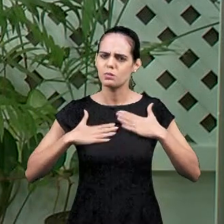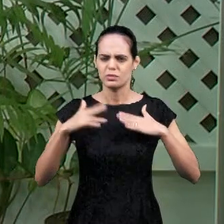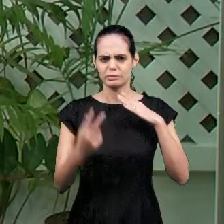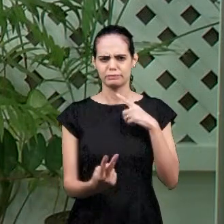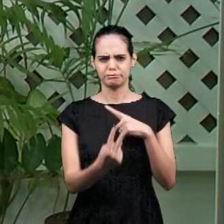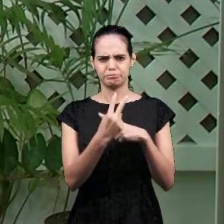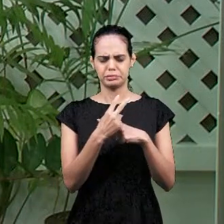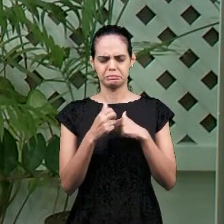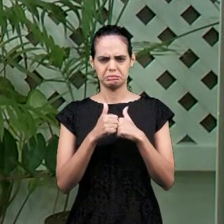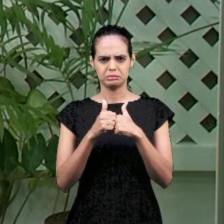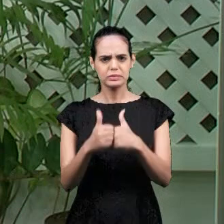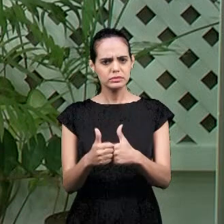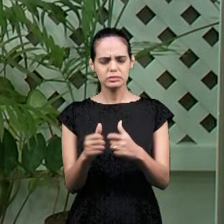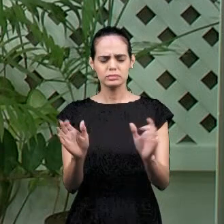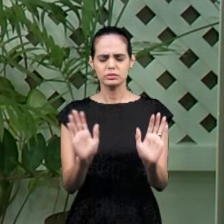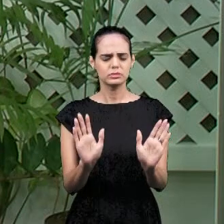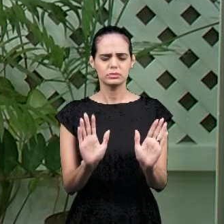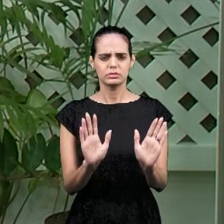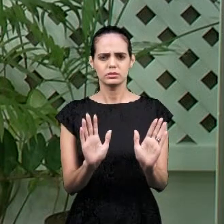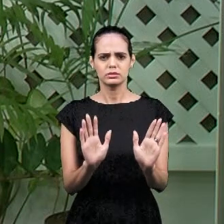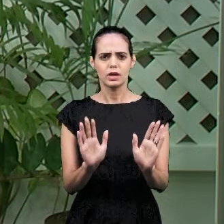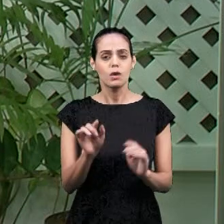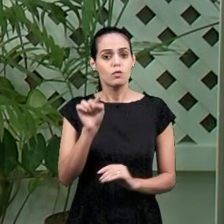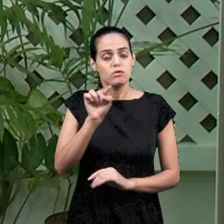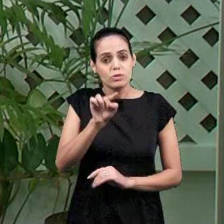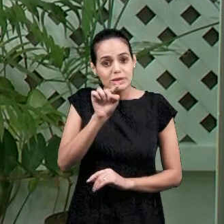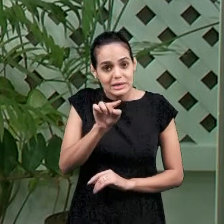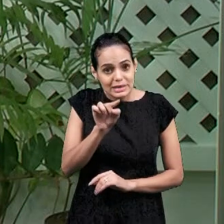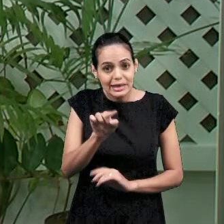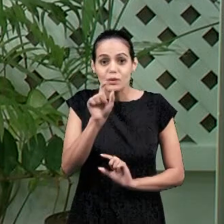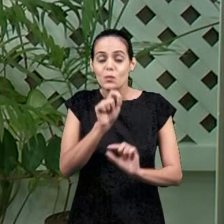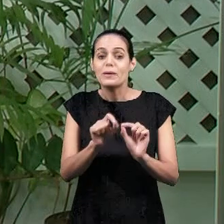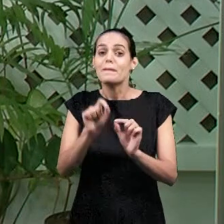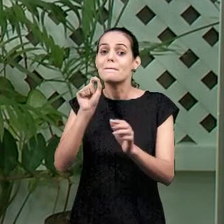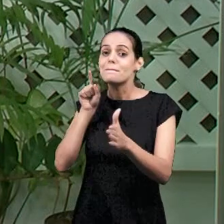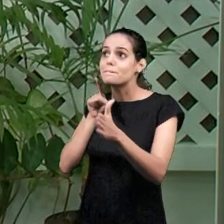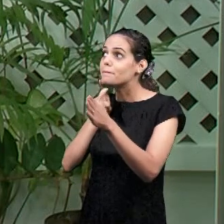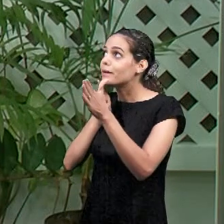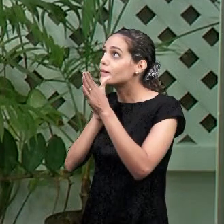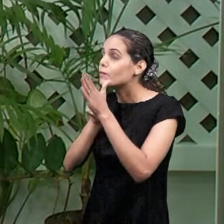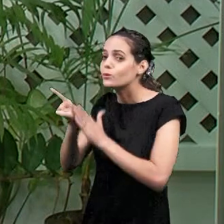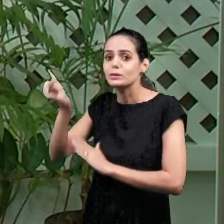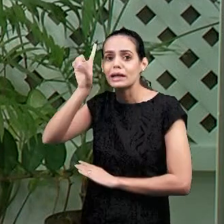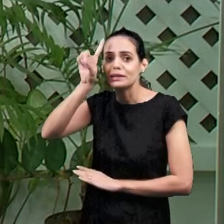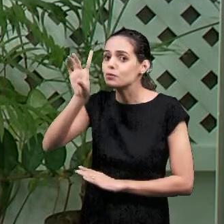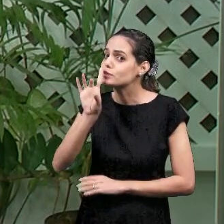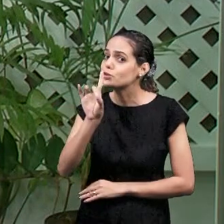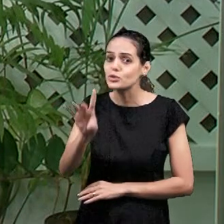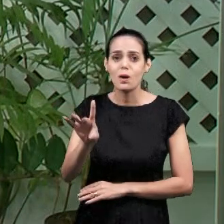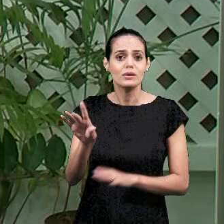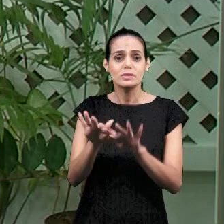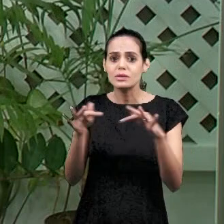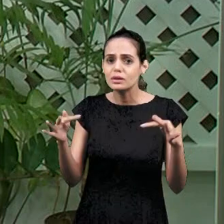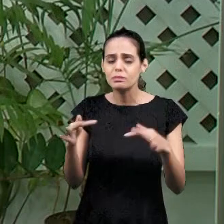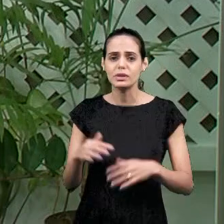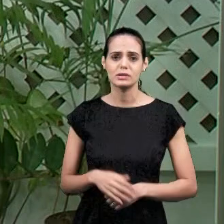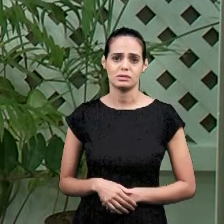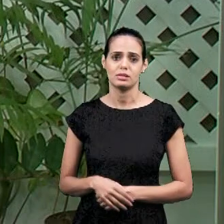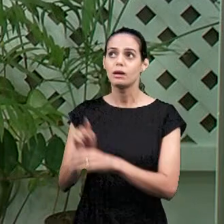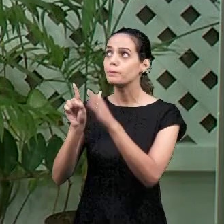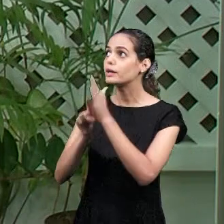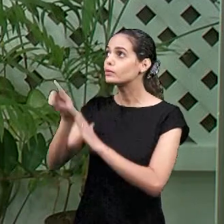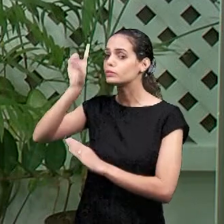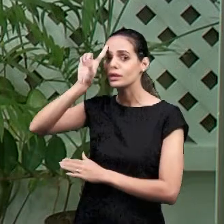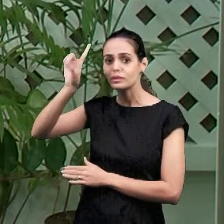Nous ne voulons pas que nous ne voulons pas que quelqu'un suive ce qu'on est en train de dire, mais